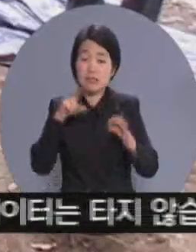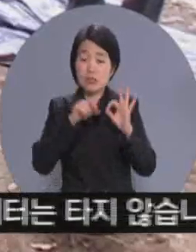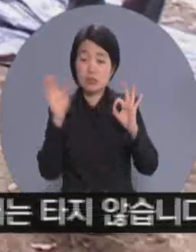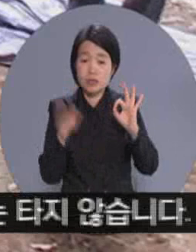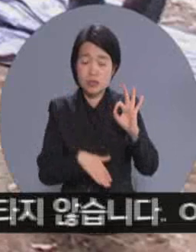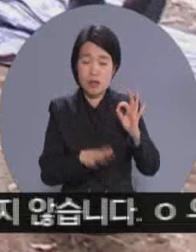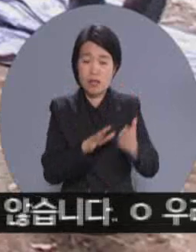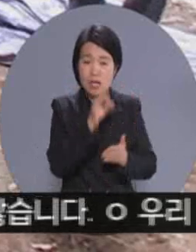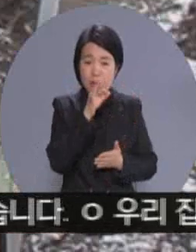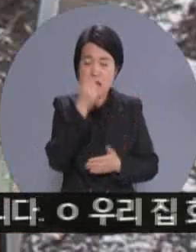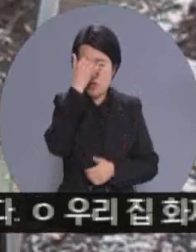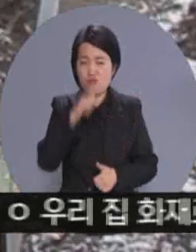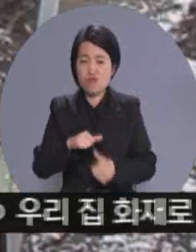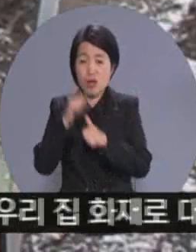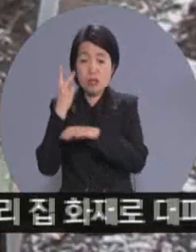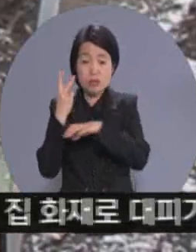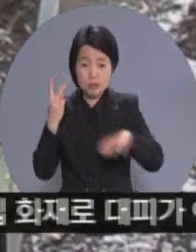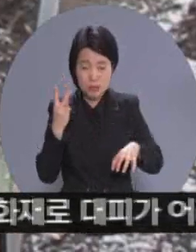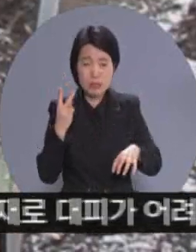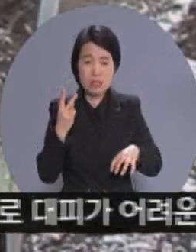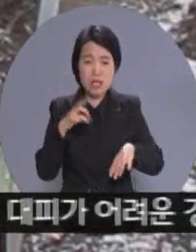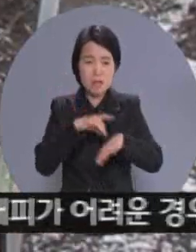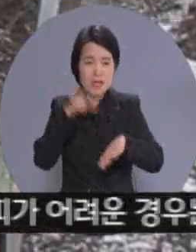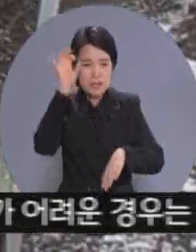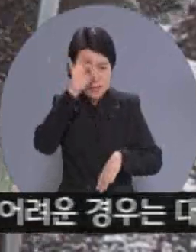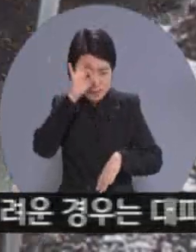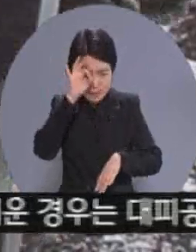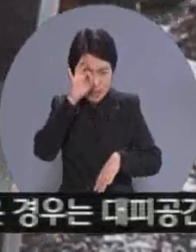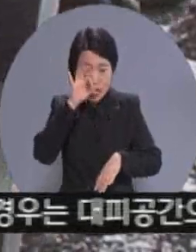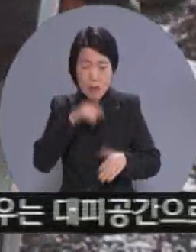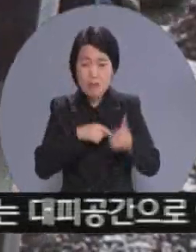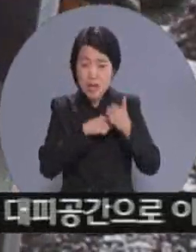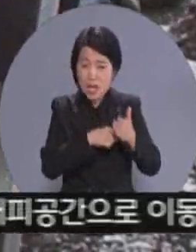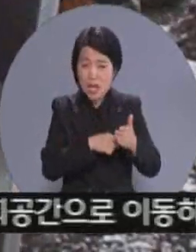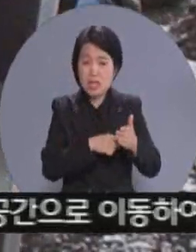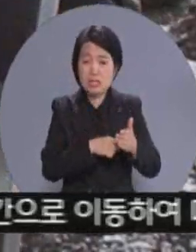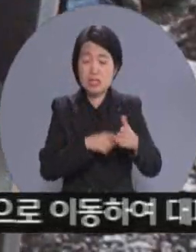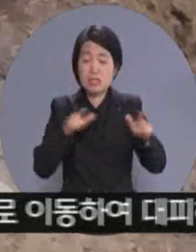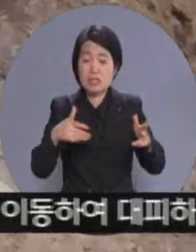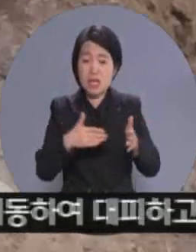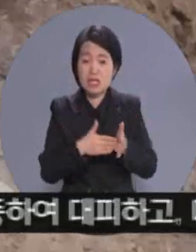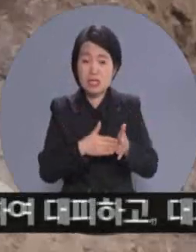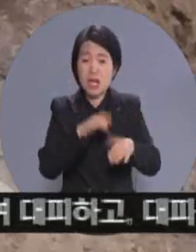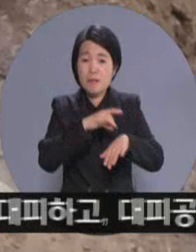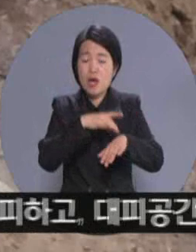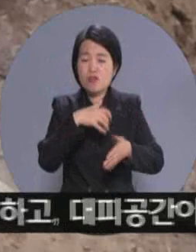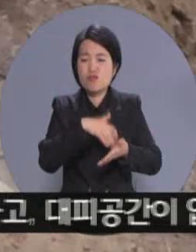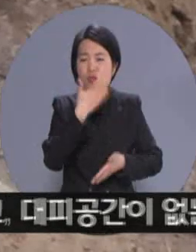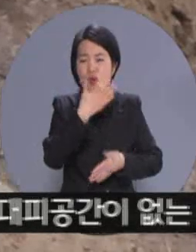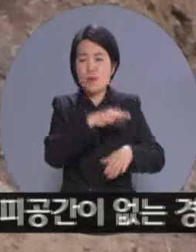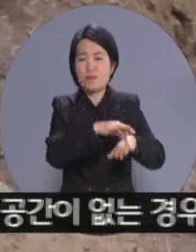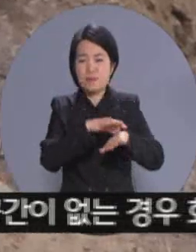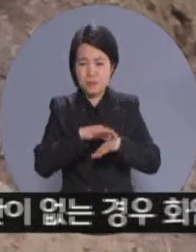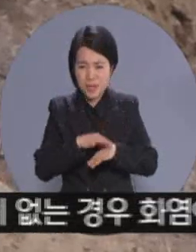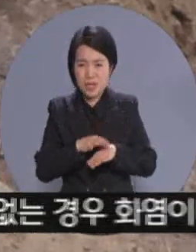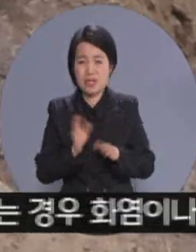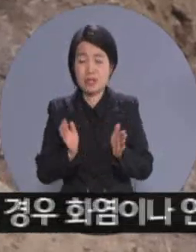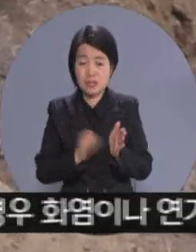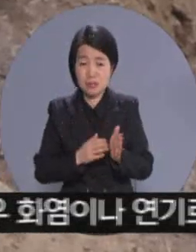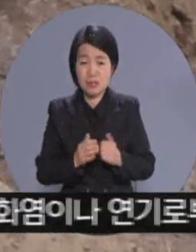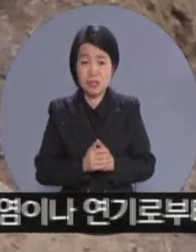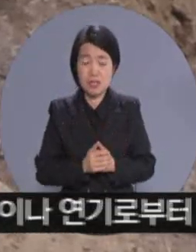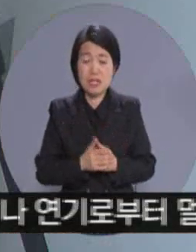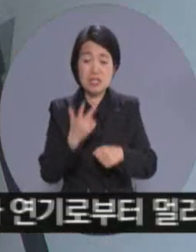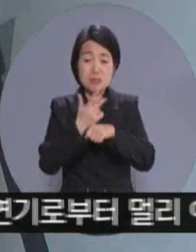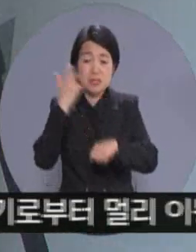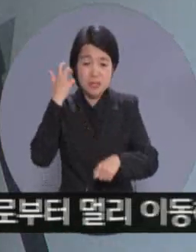담양과 구례에서 이뤄진 여순사건 유해 발굴 조사를 통해 현재까지 유해 19구를 수습했습니다. 당시